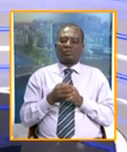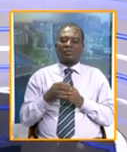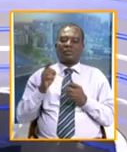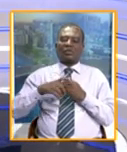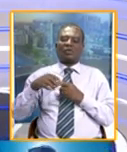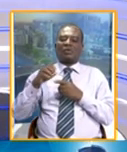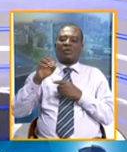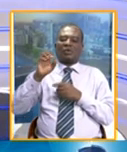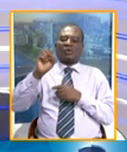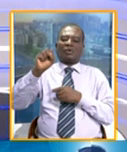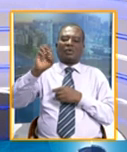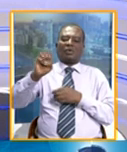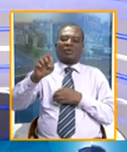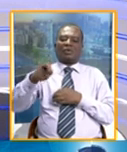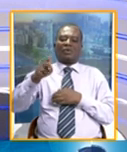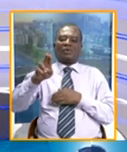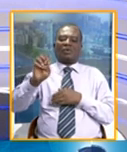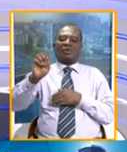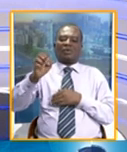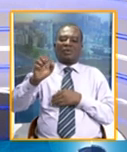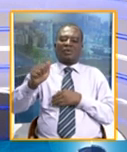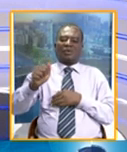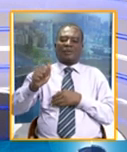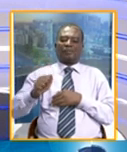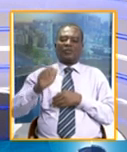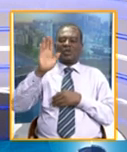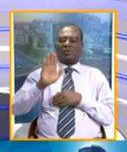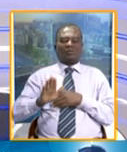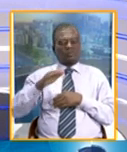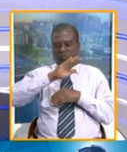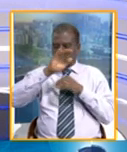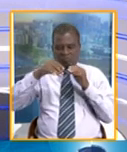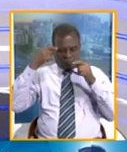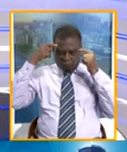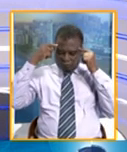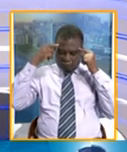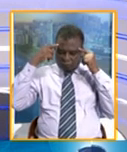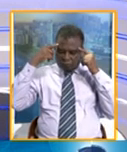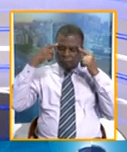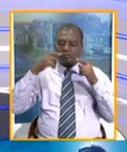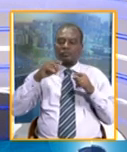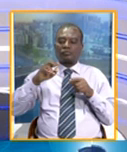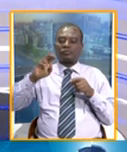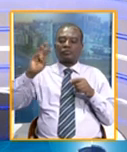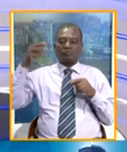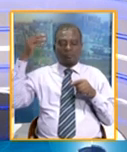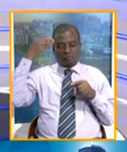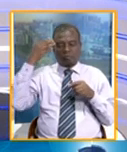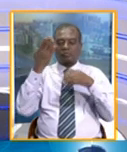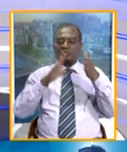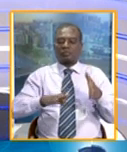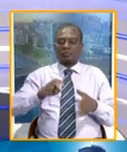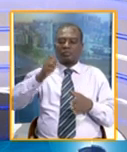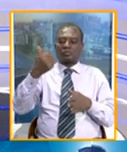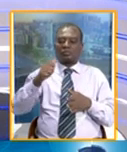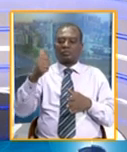Séguéla, dans le nord-ouest du pays, salue la mémoire du Premier ministre Ahmed Bakayoko, décédé le 10 mars dernier.